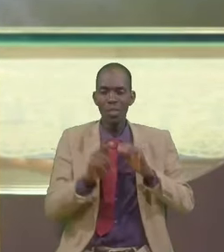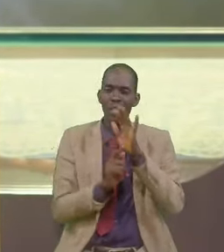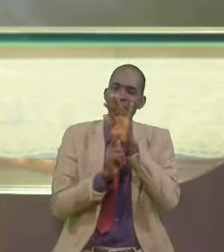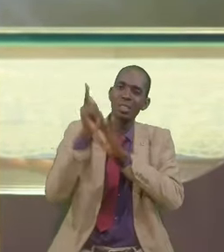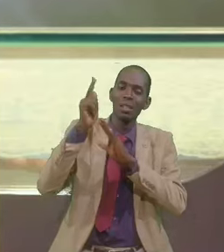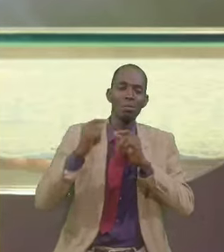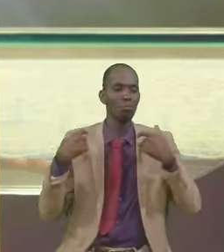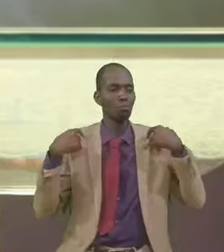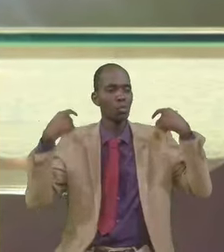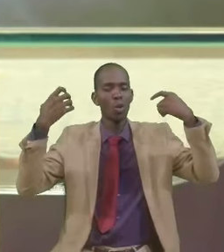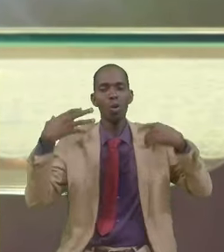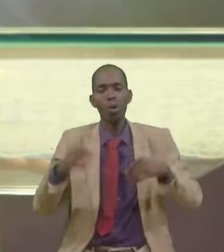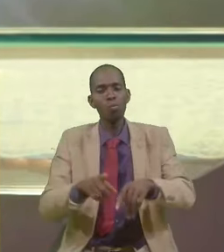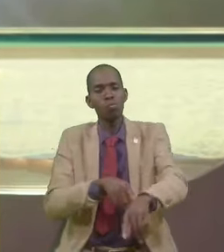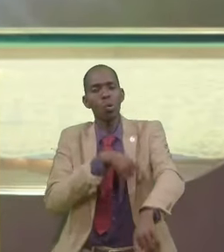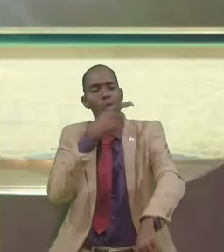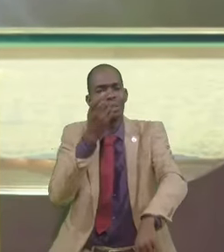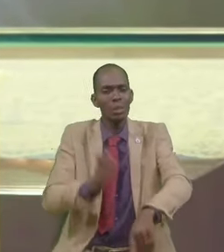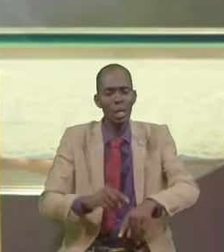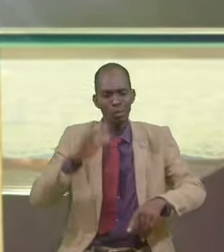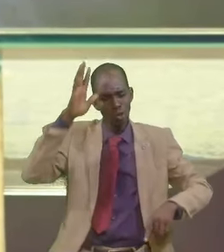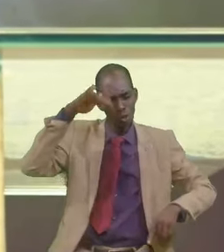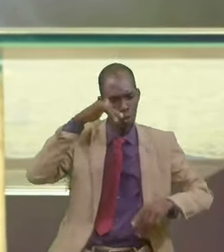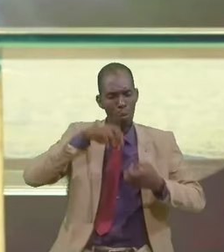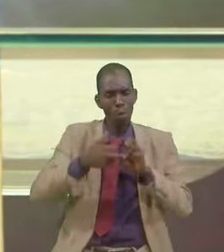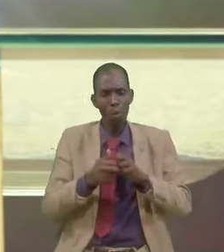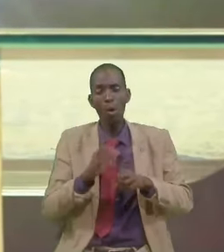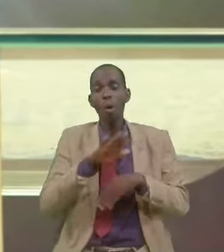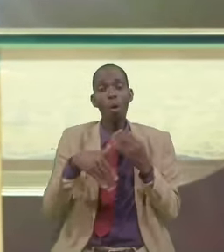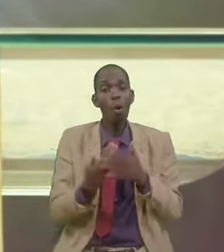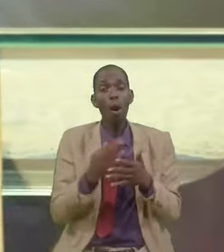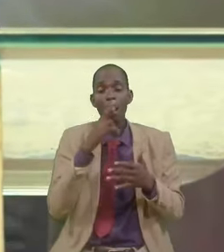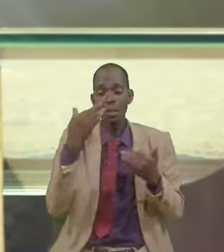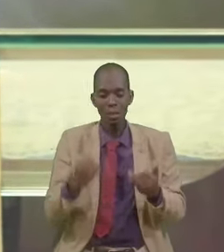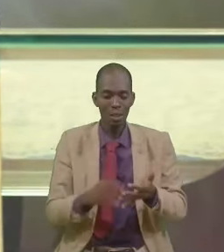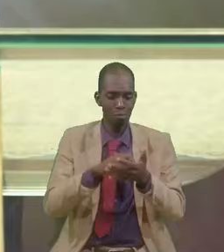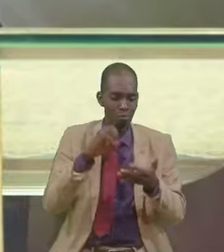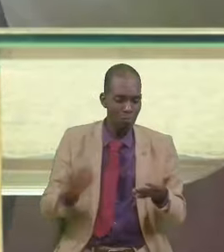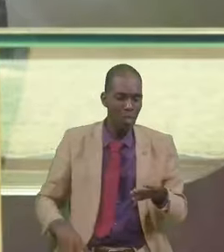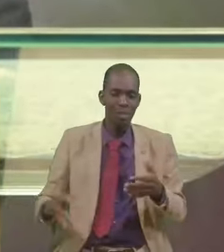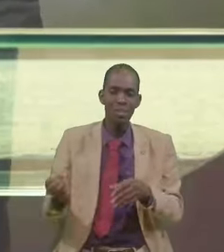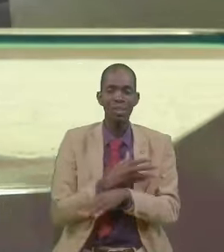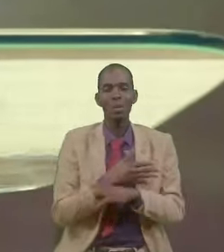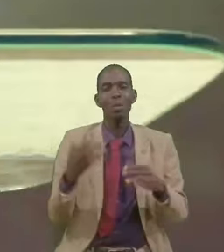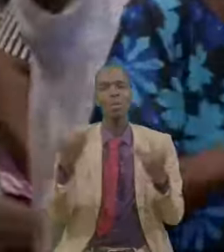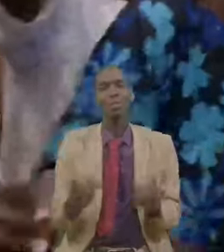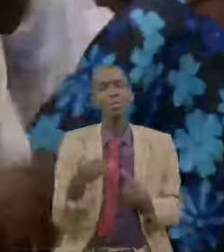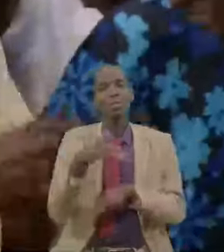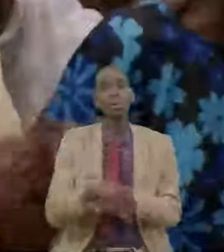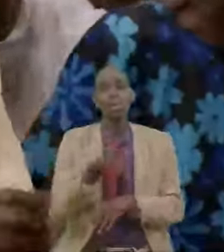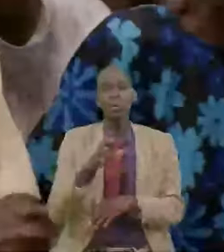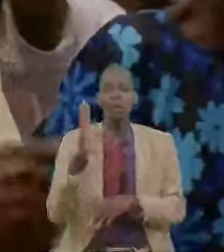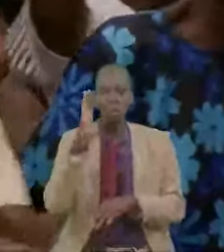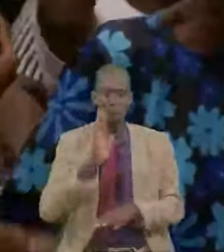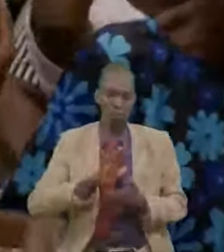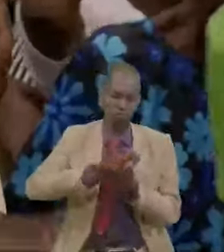géant des montagnes de longue date sont balayés. Ils sont ôtés ce soir. Vous allez marcher sur